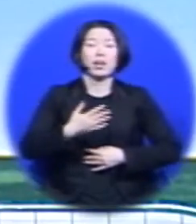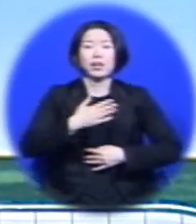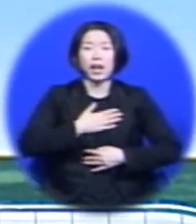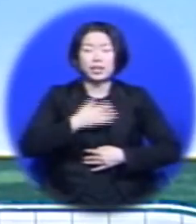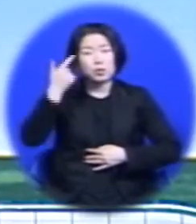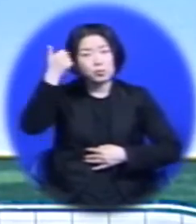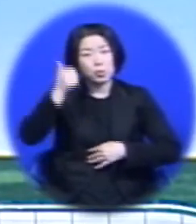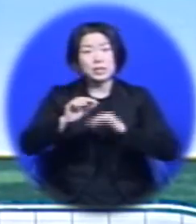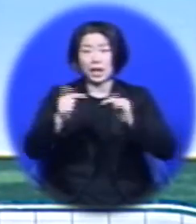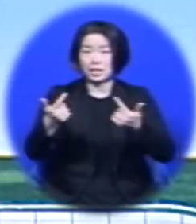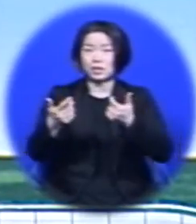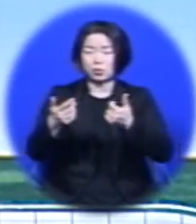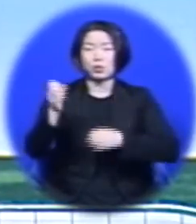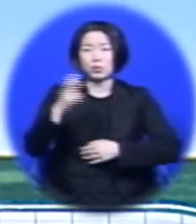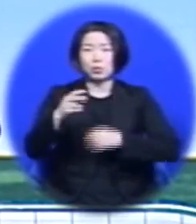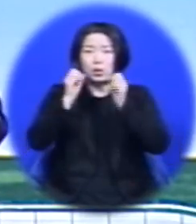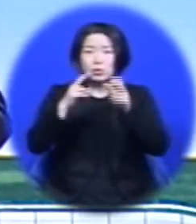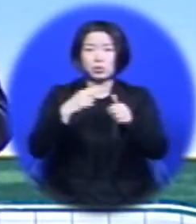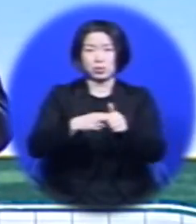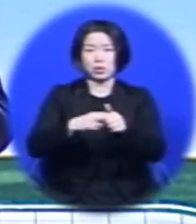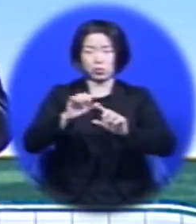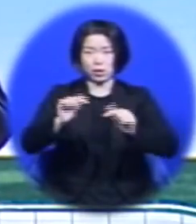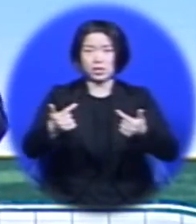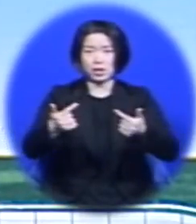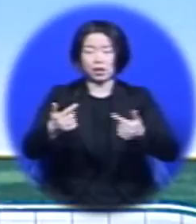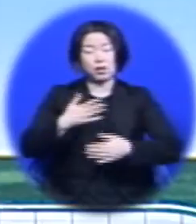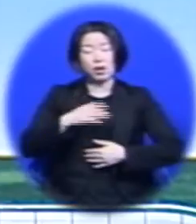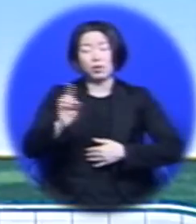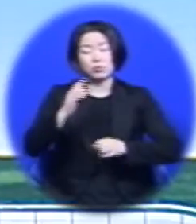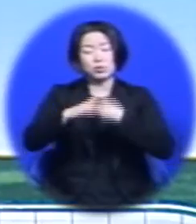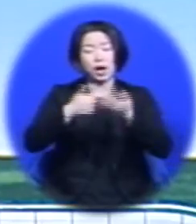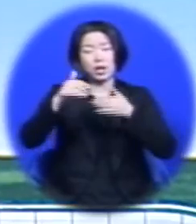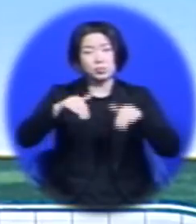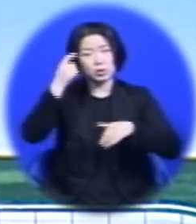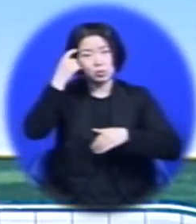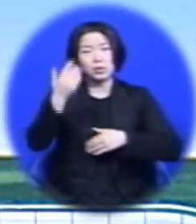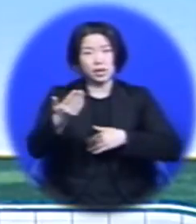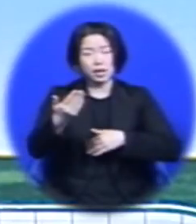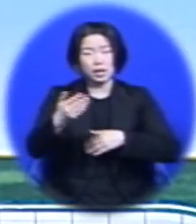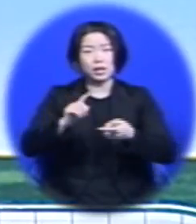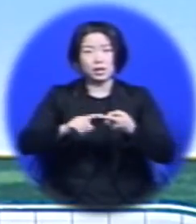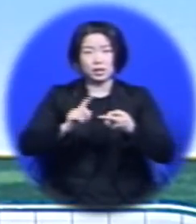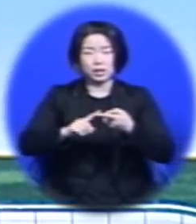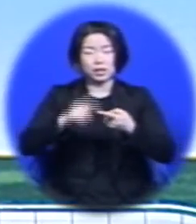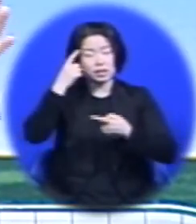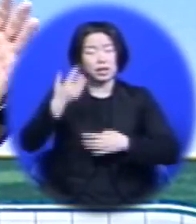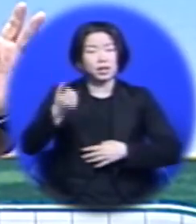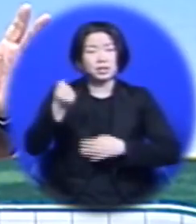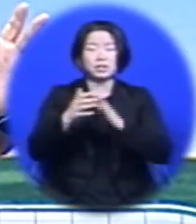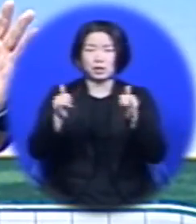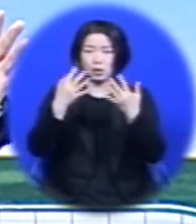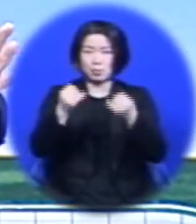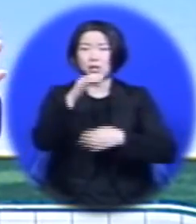목사도 아닌데 나는 선교사도 아닌데 내가 무슨 하나님의 종이 아 이렇게 생각하는 그리스도 이들이 많습니다 예수님을 믿기는